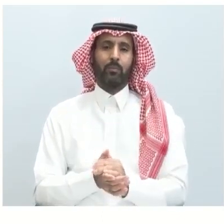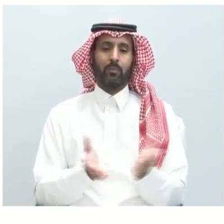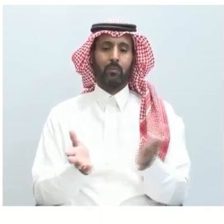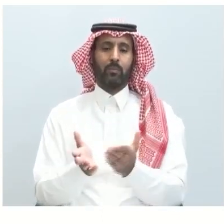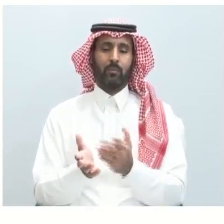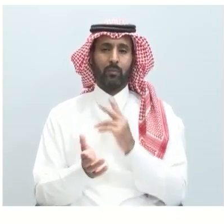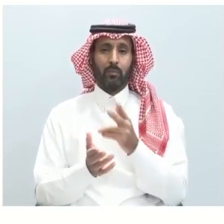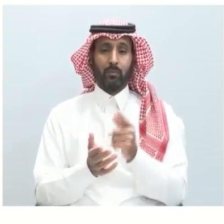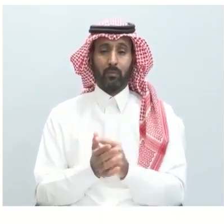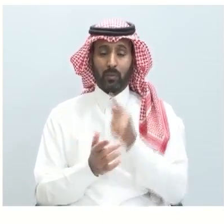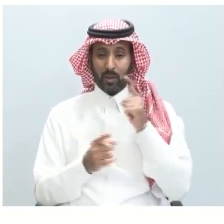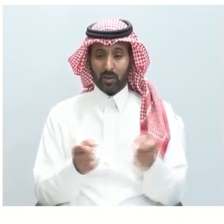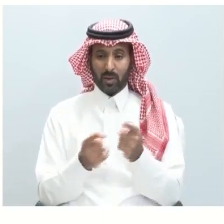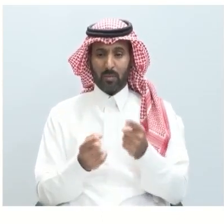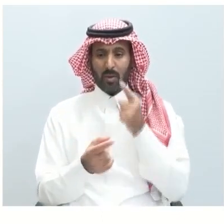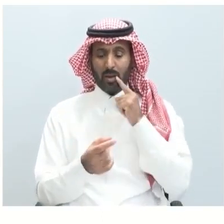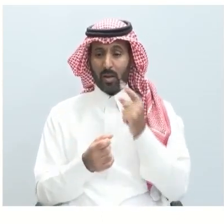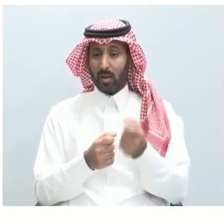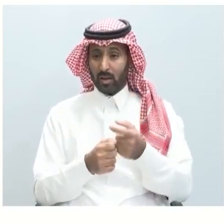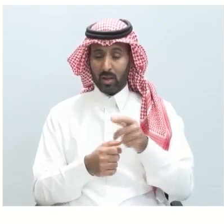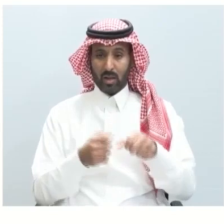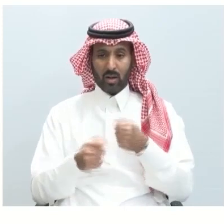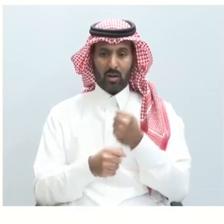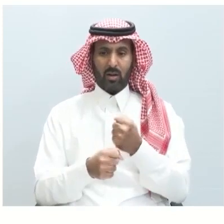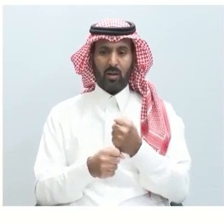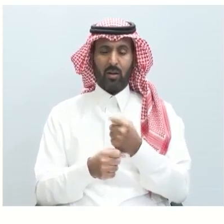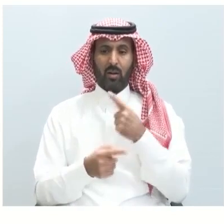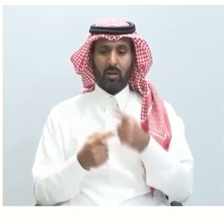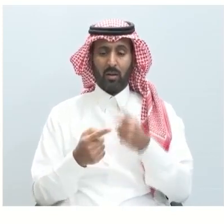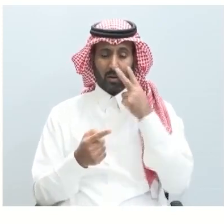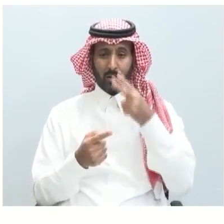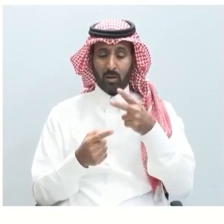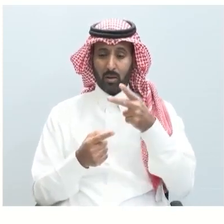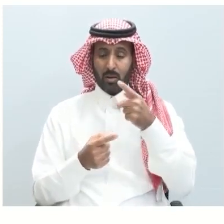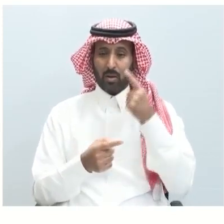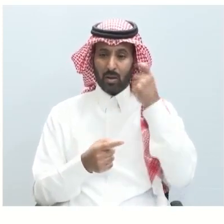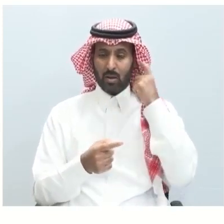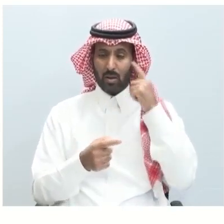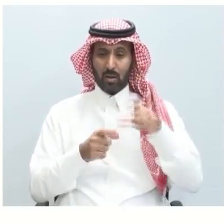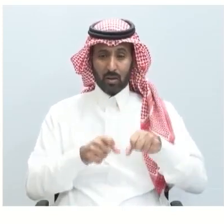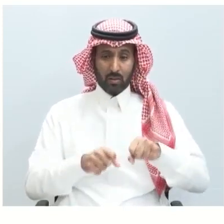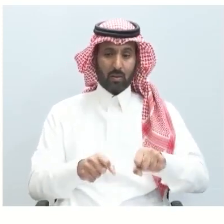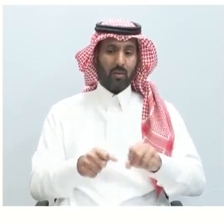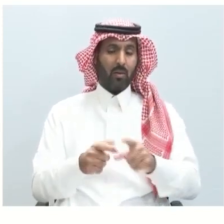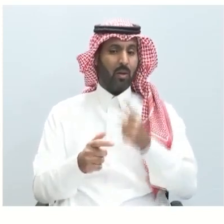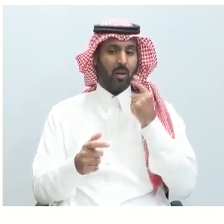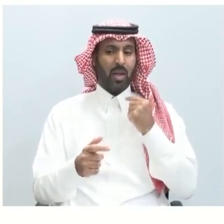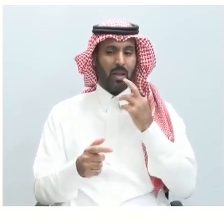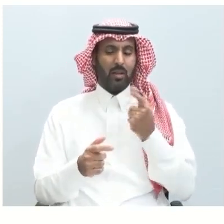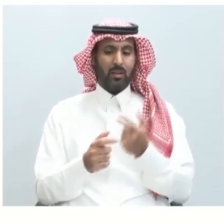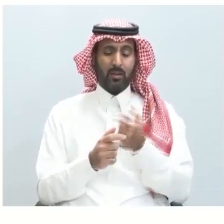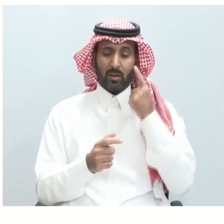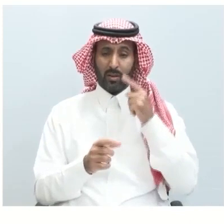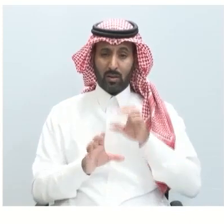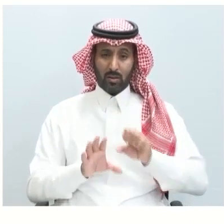الكيميائي الطبيعه الديناميكيه للاتزان لاحظ معي هذا الممرض ماذا يحتاج الممرض